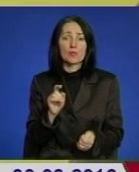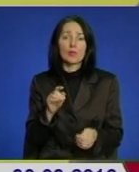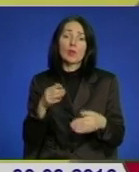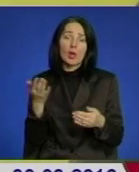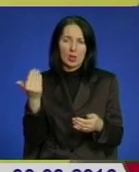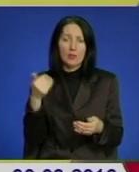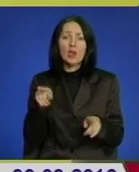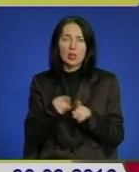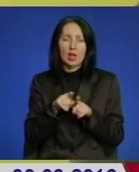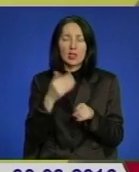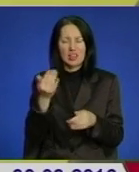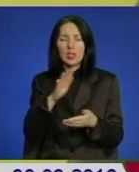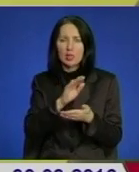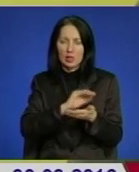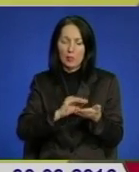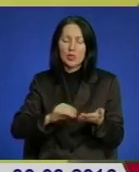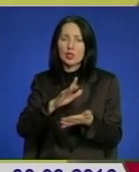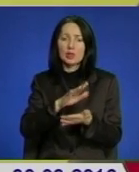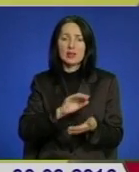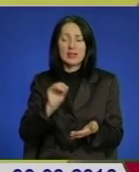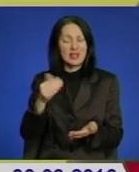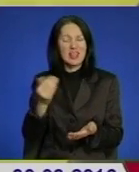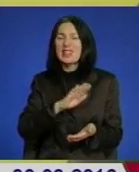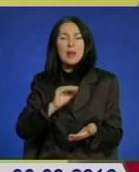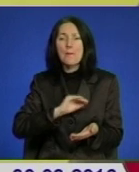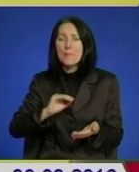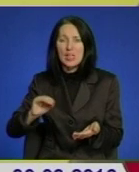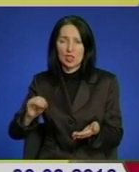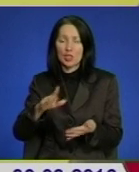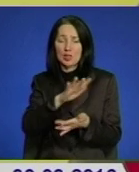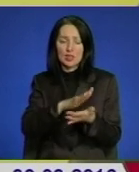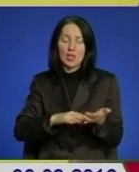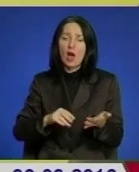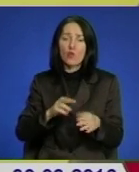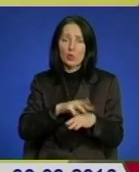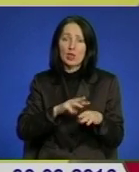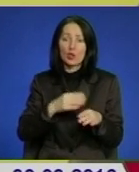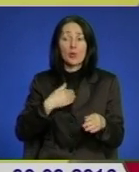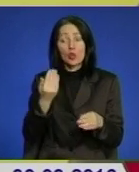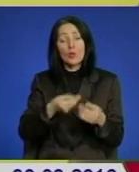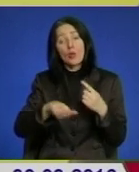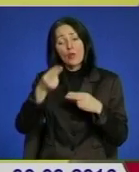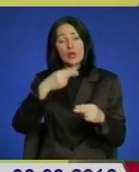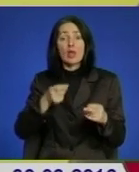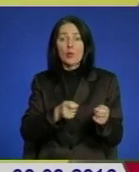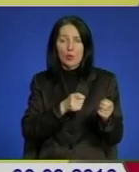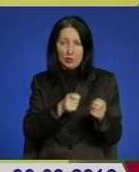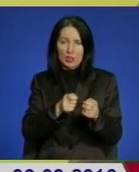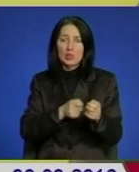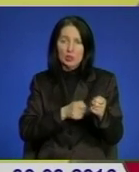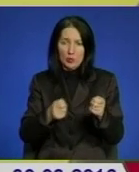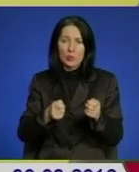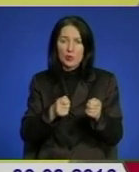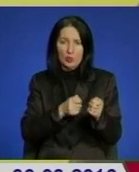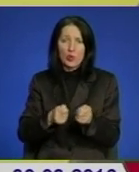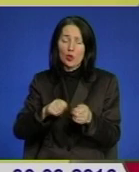«Давай так, ти не пишеш заяву в міліцію, ми тобі повертаємо зброю і повертаємо тобі викрадені речі. Бо там в мене, я тільки повернувся з того, там